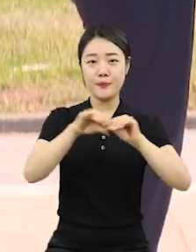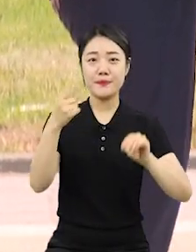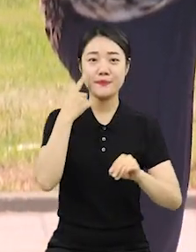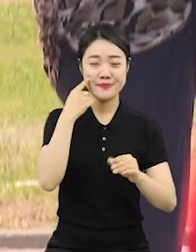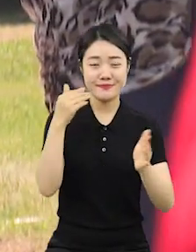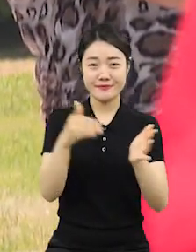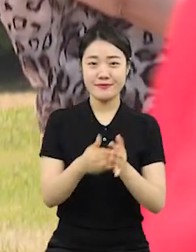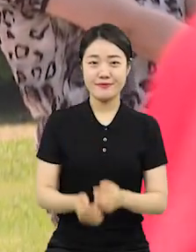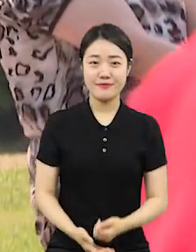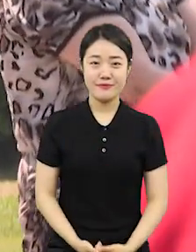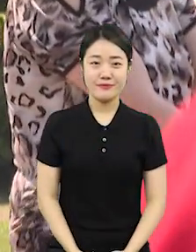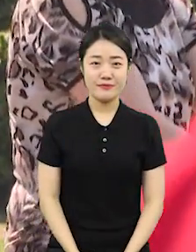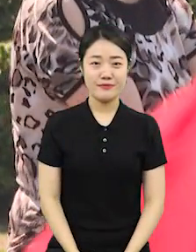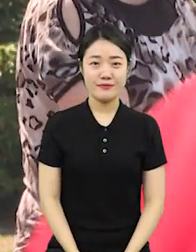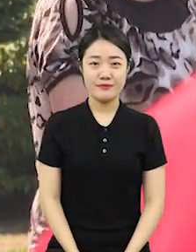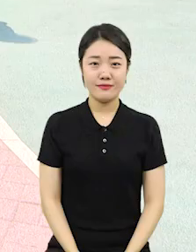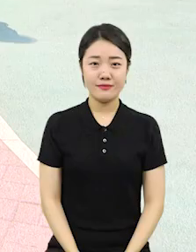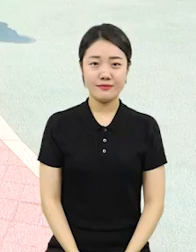풀어봤습니다.